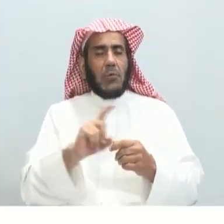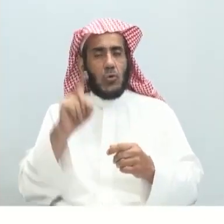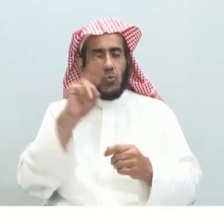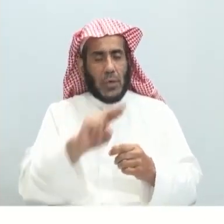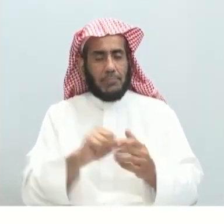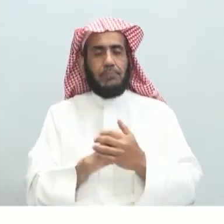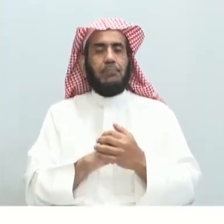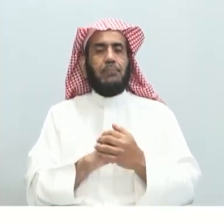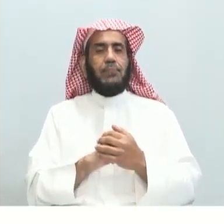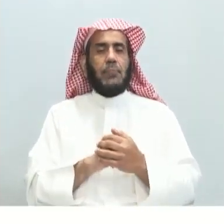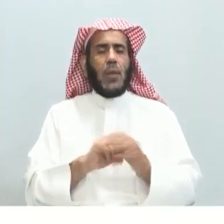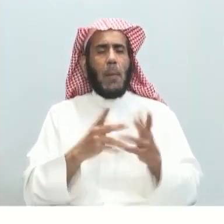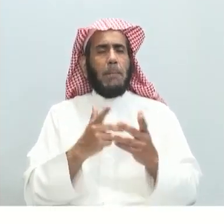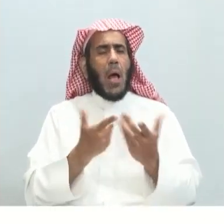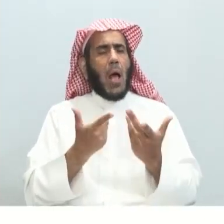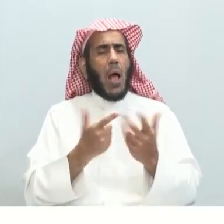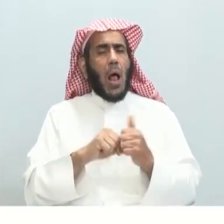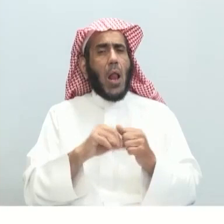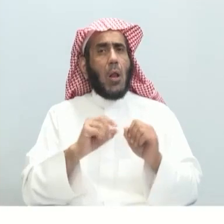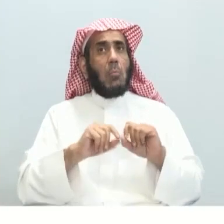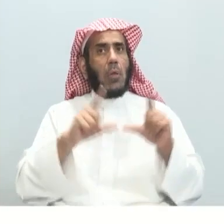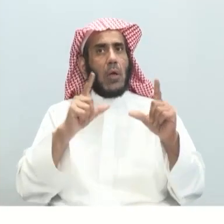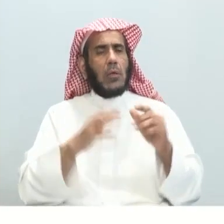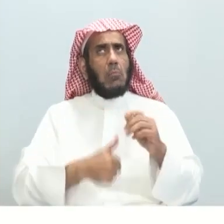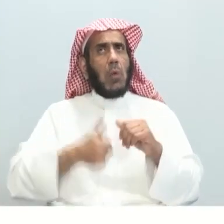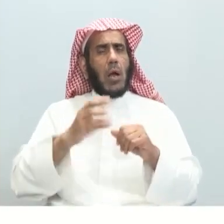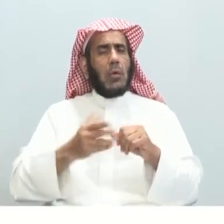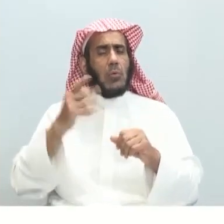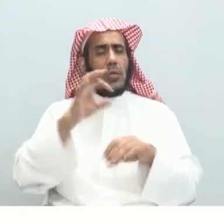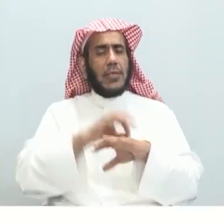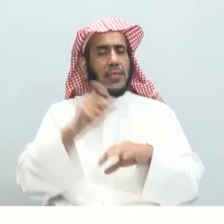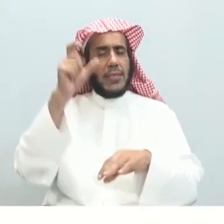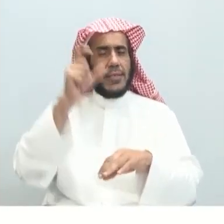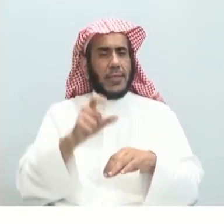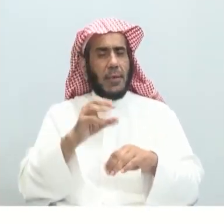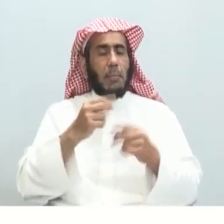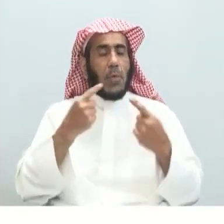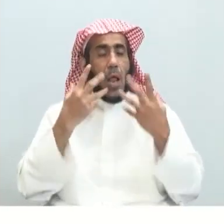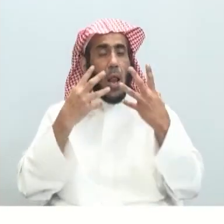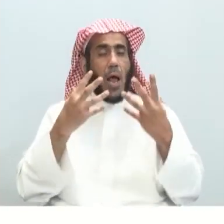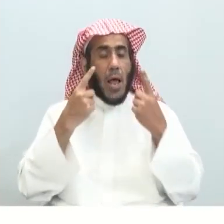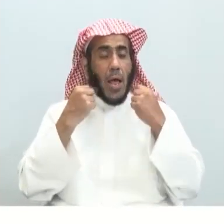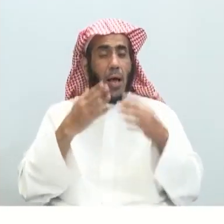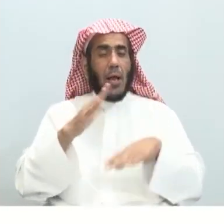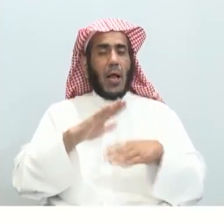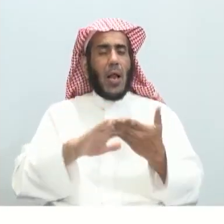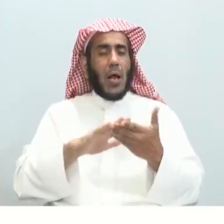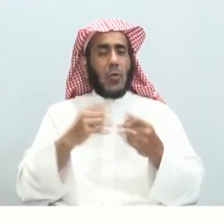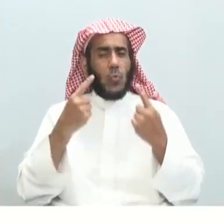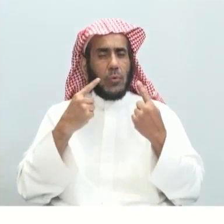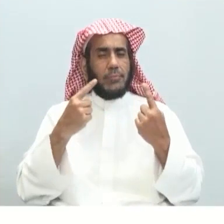السؤال ما المظاهر التي مكن الله بها الانسان من الحياه على الارض هناك